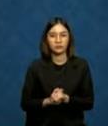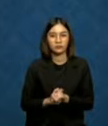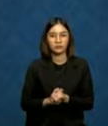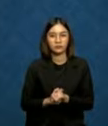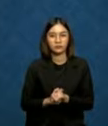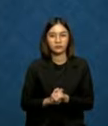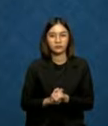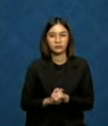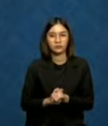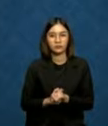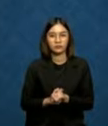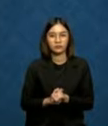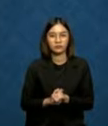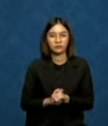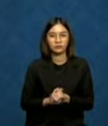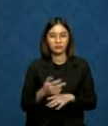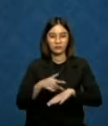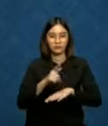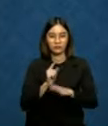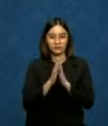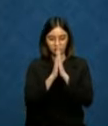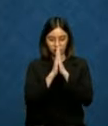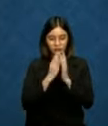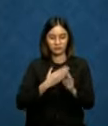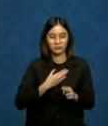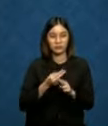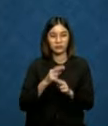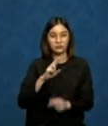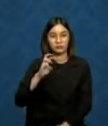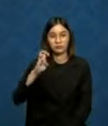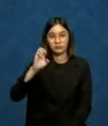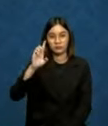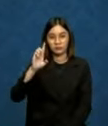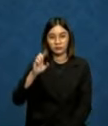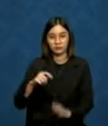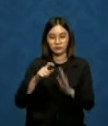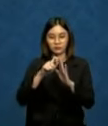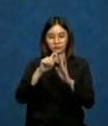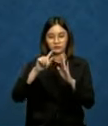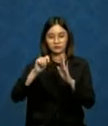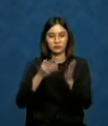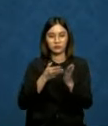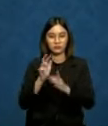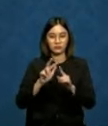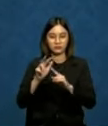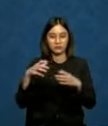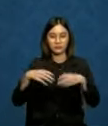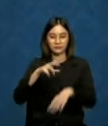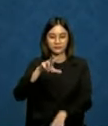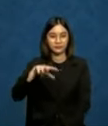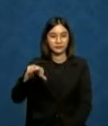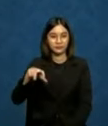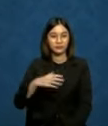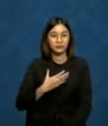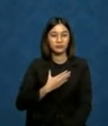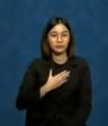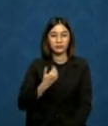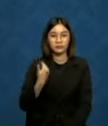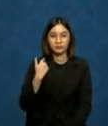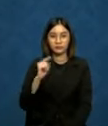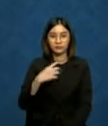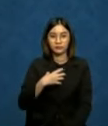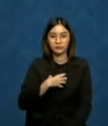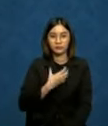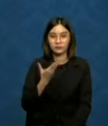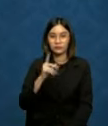ครับขอบคุณท่านประธานครับวีเลอุทัยสมาชิกสภาผู้แทนราษฎรจังหวัดอุตรดิต์เขต 3พรรเพื่อไทยครับผมยังมีประเด็น